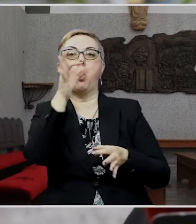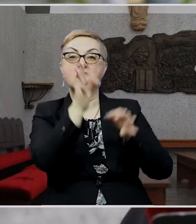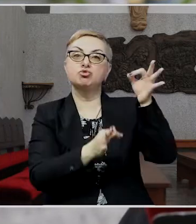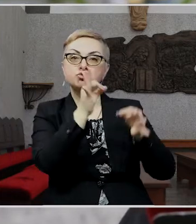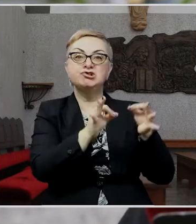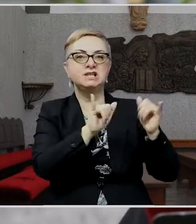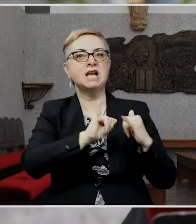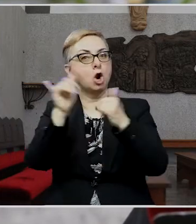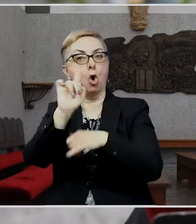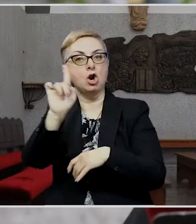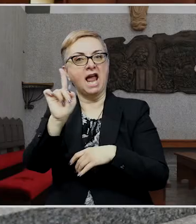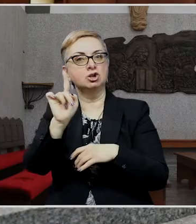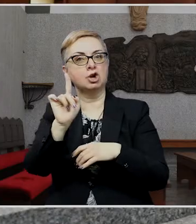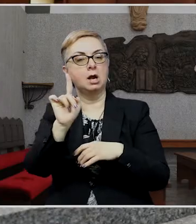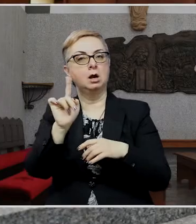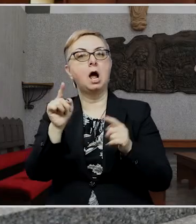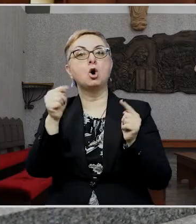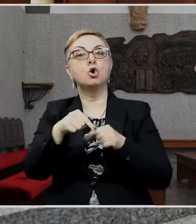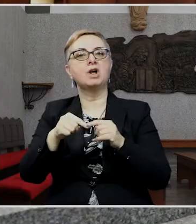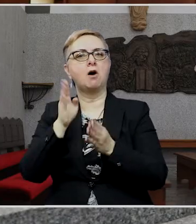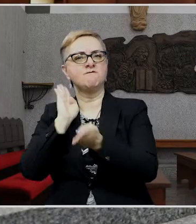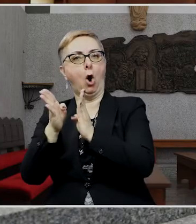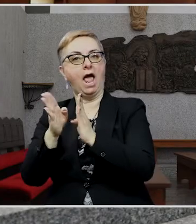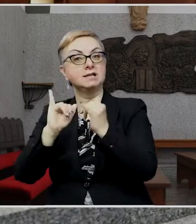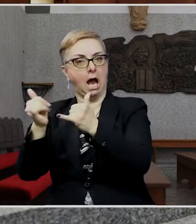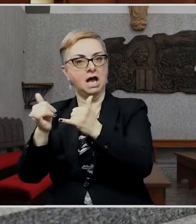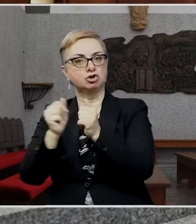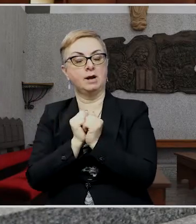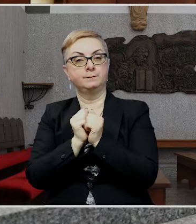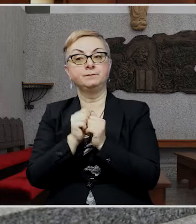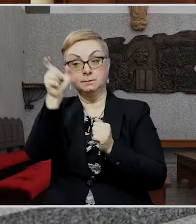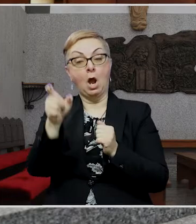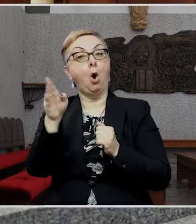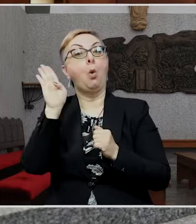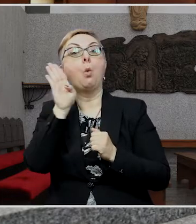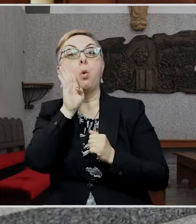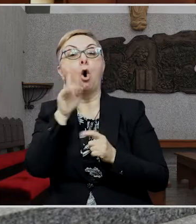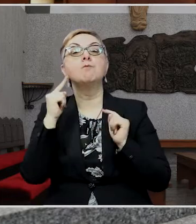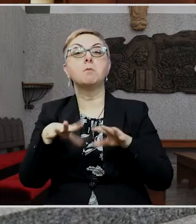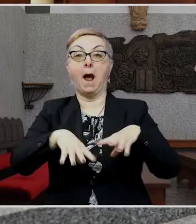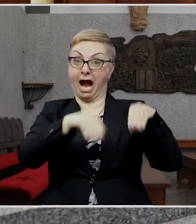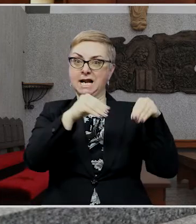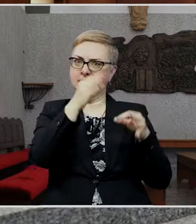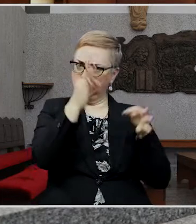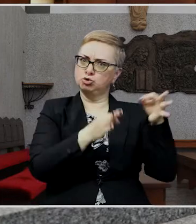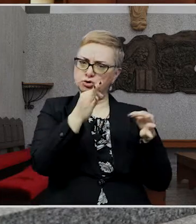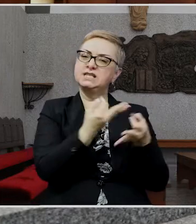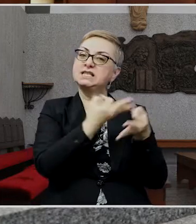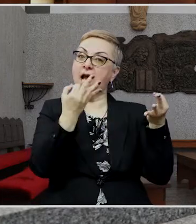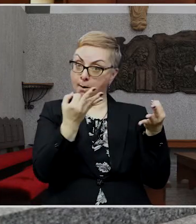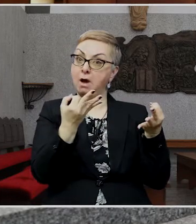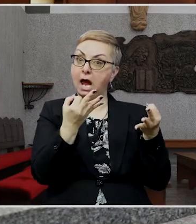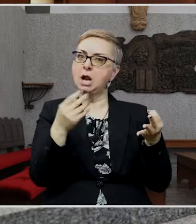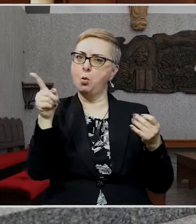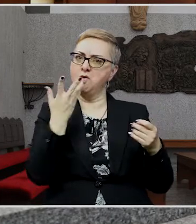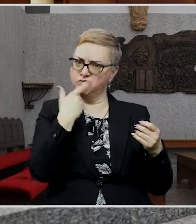giustizia semmai violenza è un uomo che inizialmente voleva giustizia ma questa